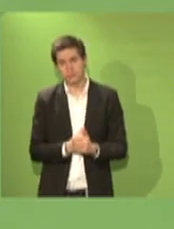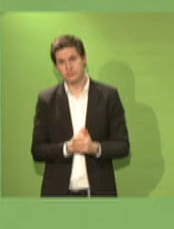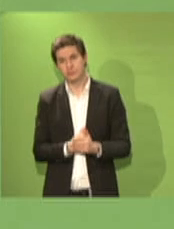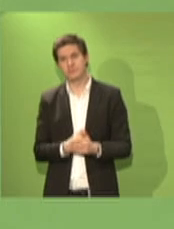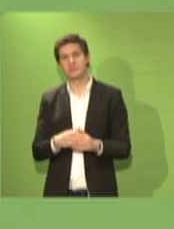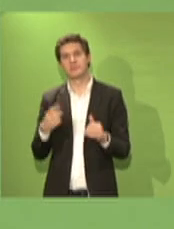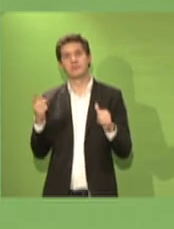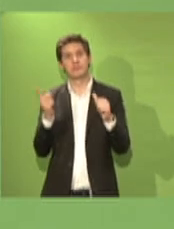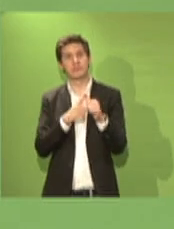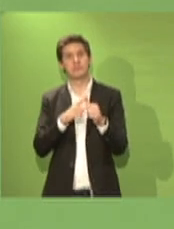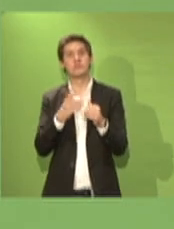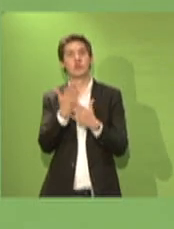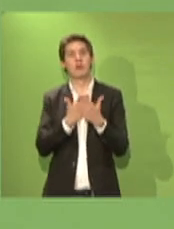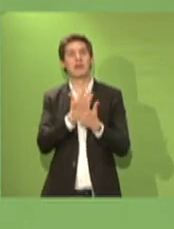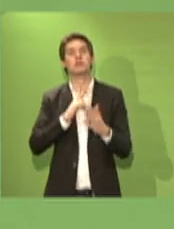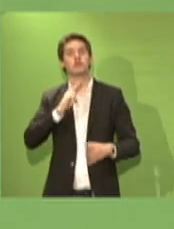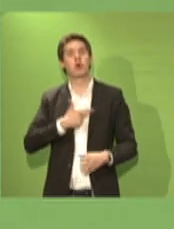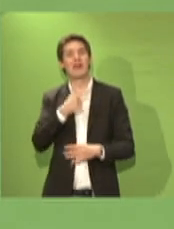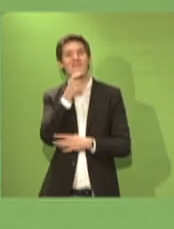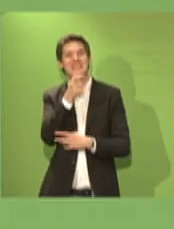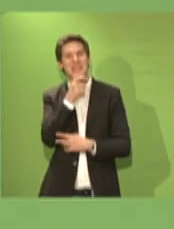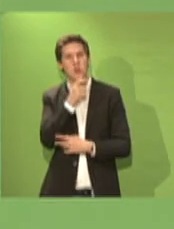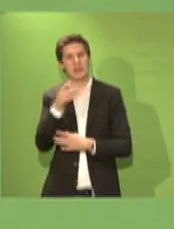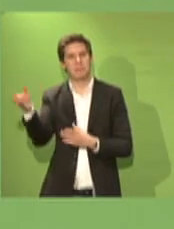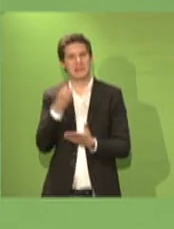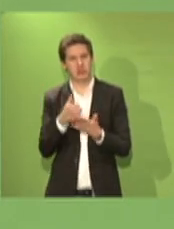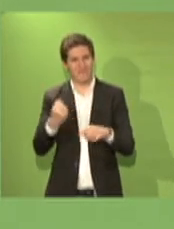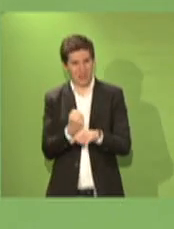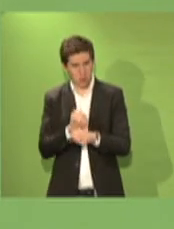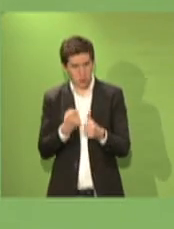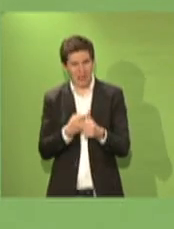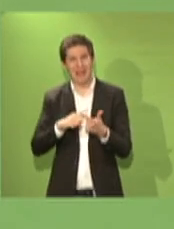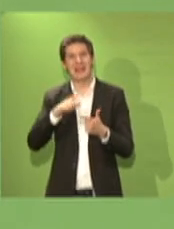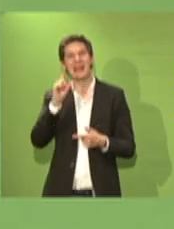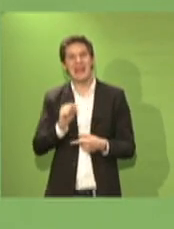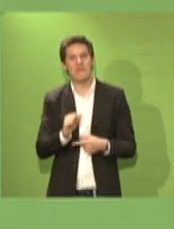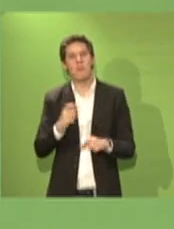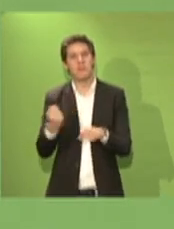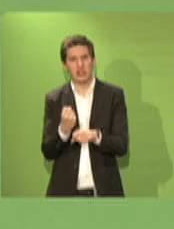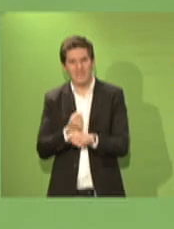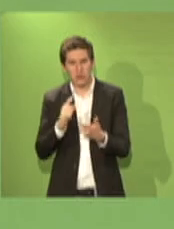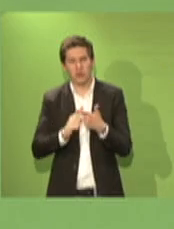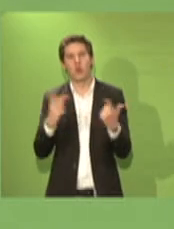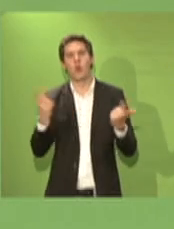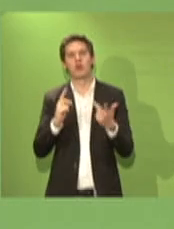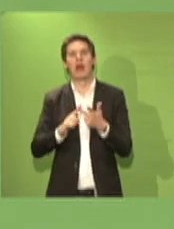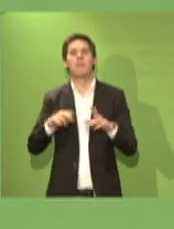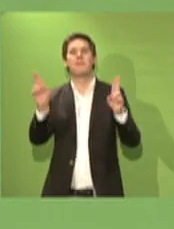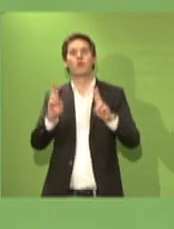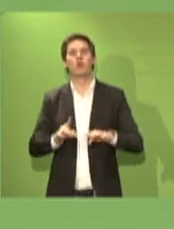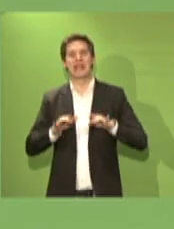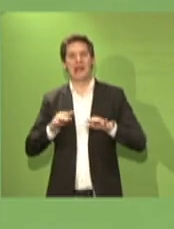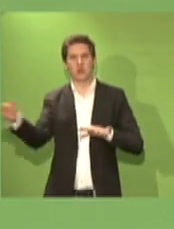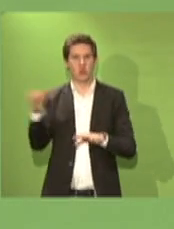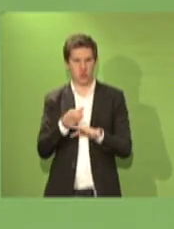Kinderbetreuung kann in Form einer sozialversicherungspflichtigen Beschäftigung, einer geringfügigen Beschäftigung oder mithilfe einer Betreuungsagentur in Anspruch